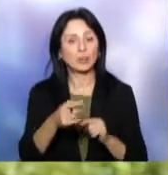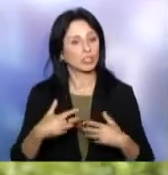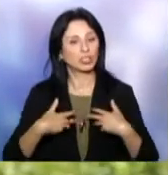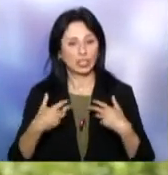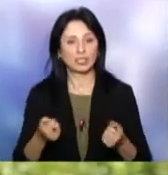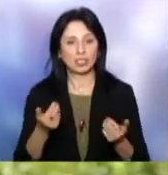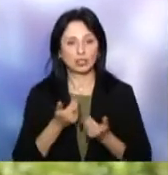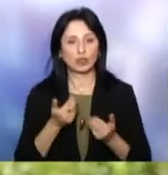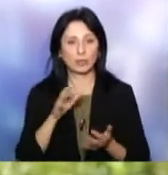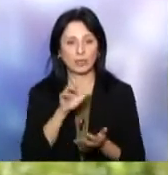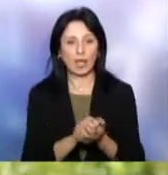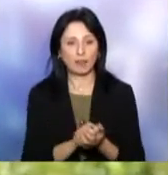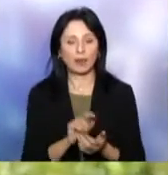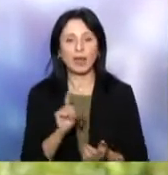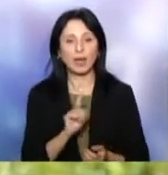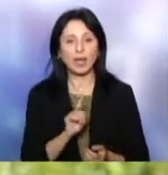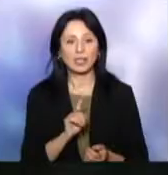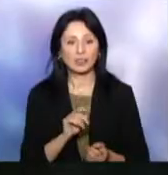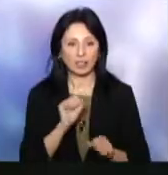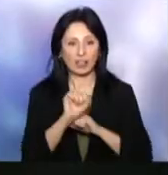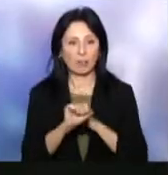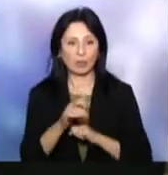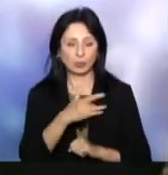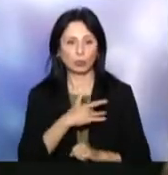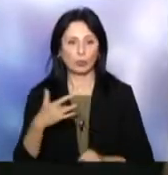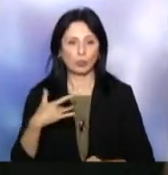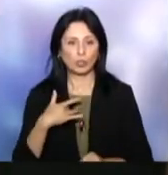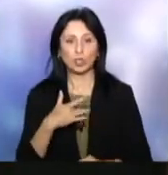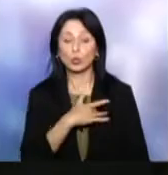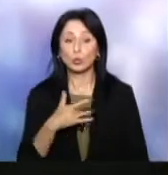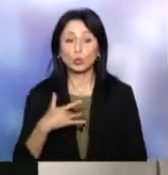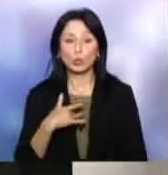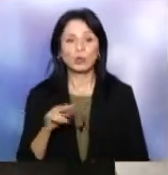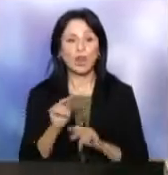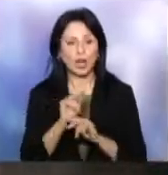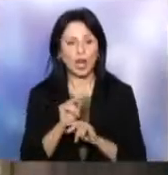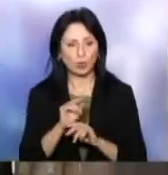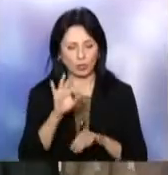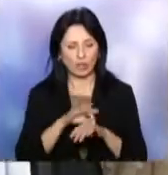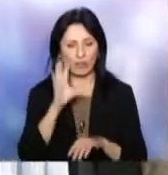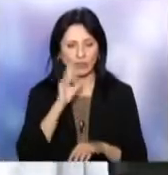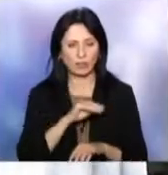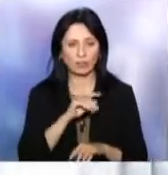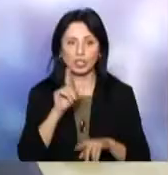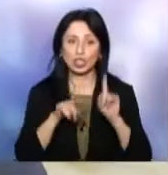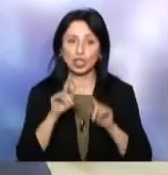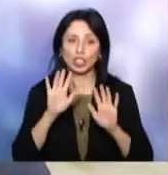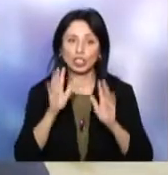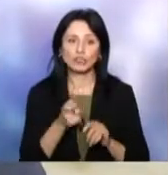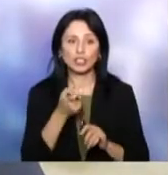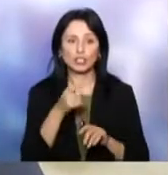ჯანსაღი ცხოვრების დაკავებული, რათა დავამარცხოთ ტუბერკულოზი. ტუბერკულოზი განკურნებადი დაავადება. ზოგიერთ შემთხვევაში